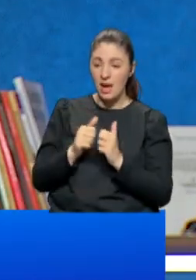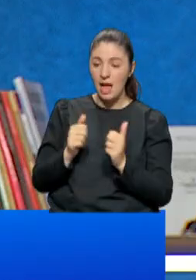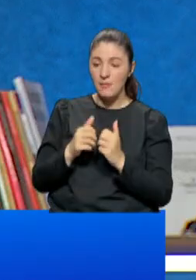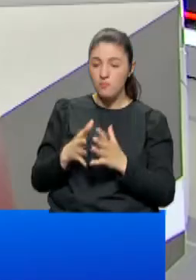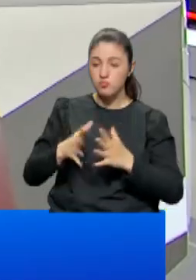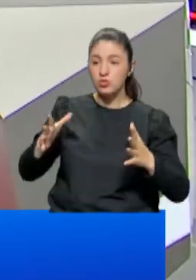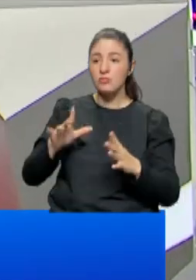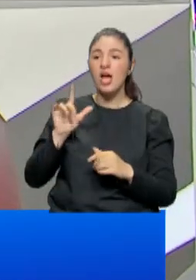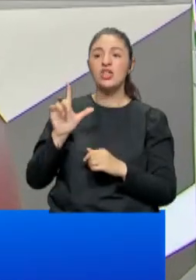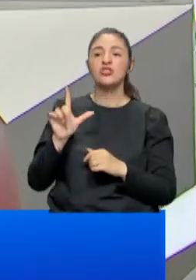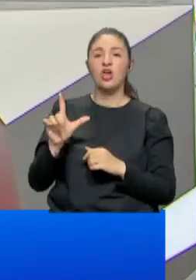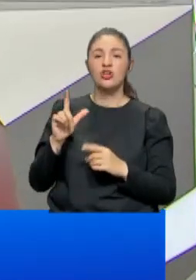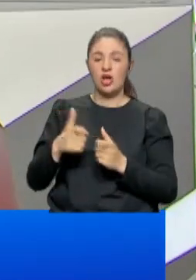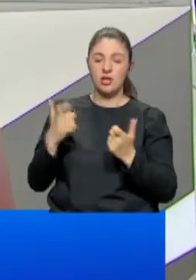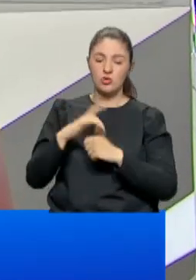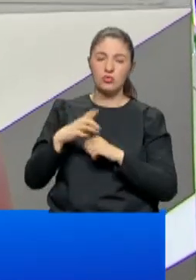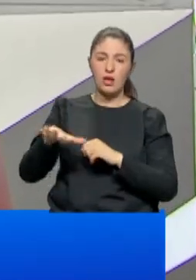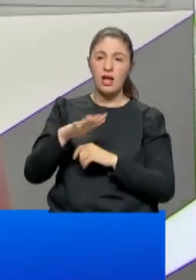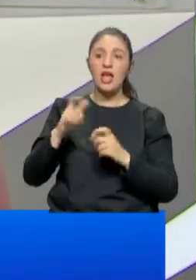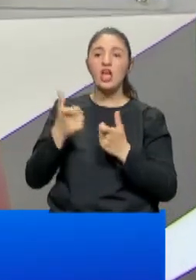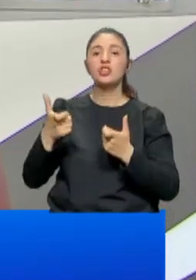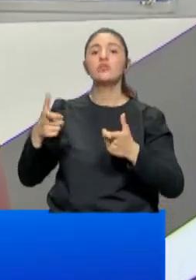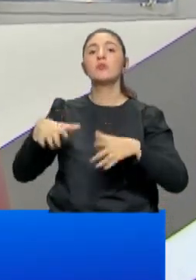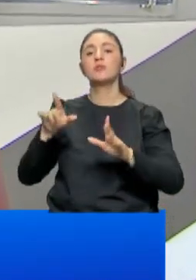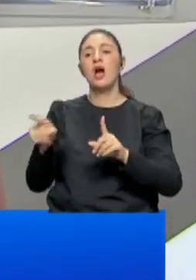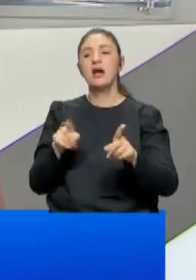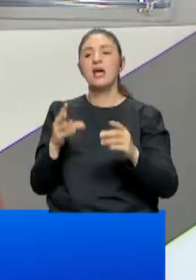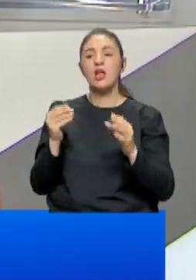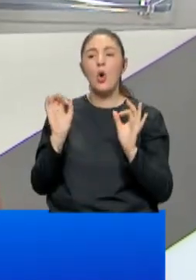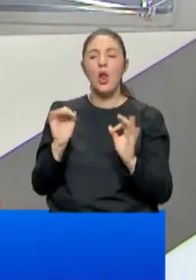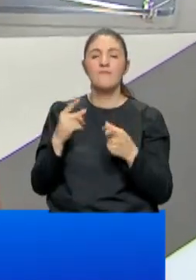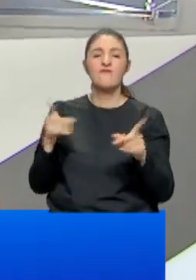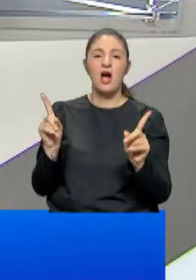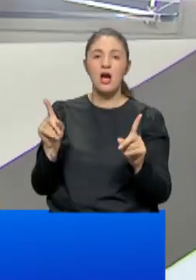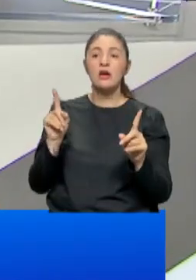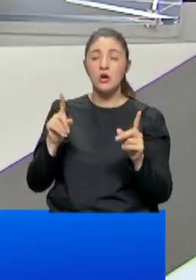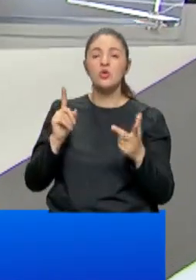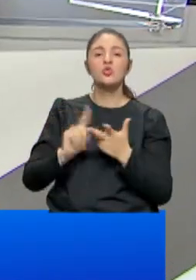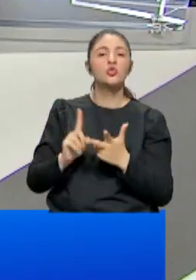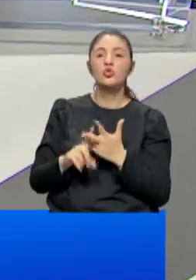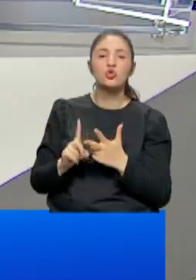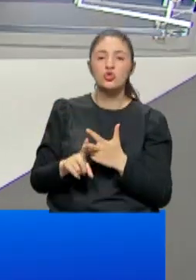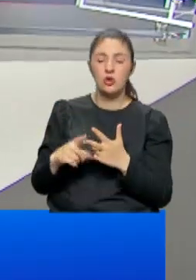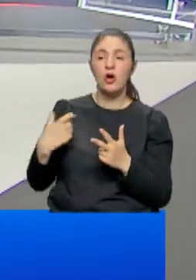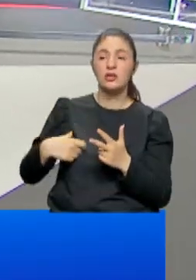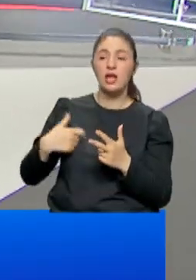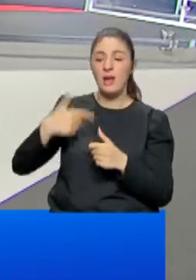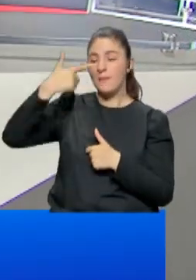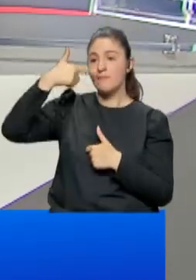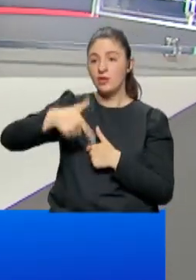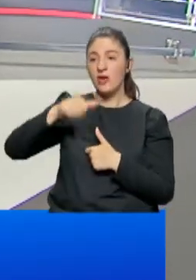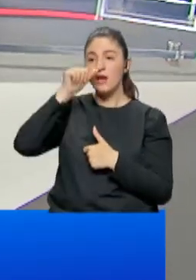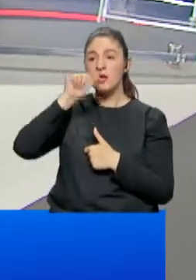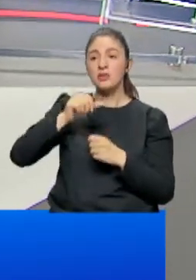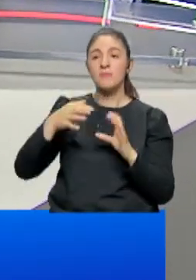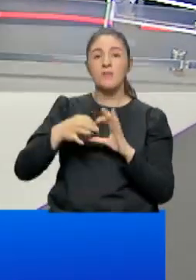büyüme ihtiyaçları gelişmiş ülkelerle gelişmemiş ülkeler arasındaki en önemli bu üçüncüsü özellikle petrol